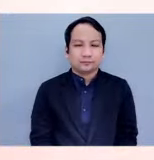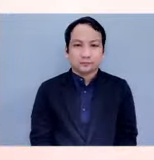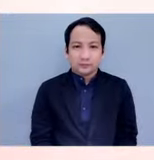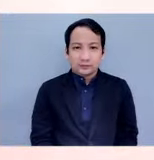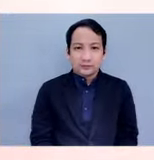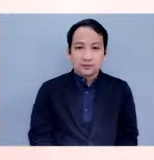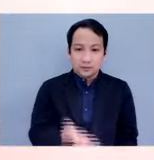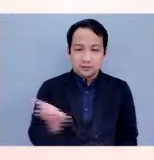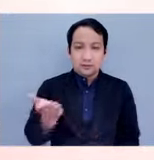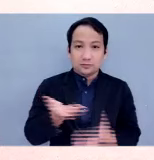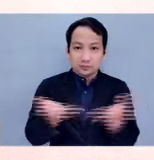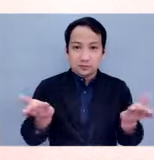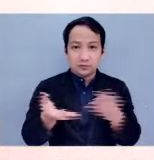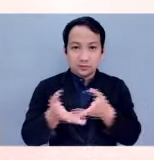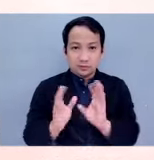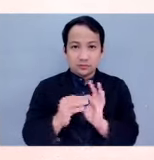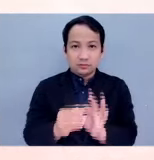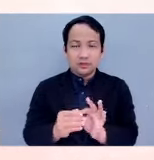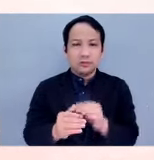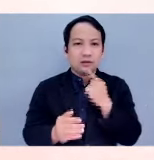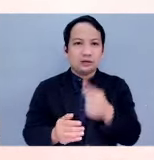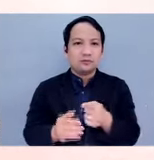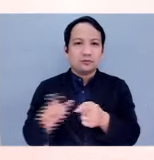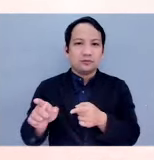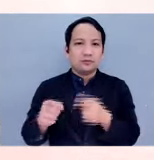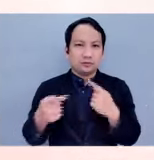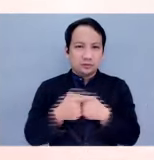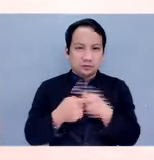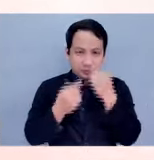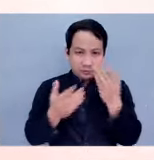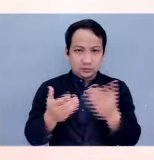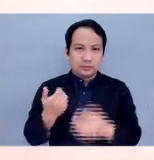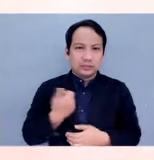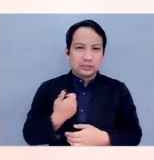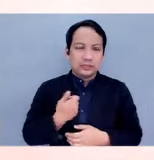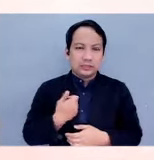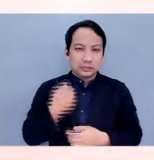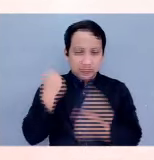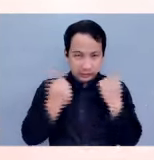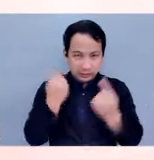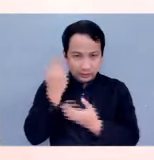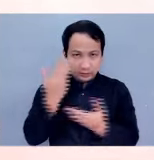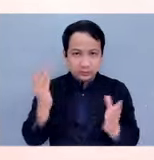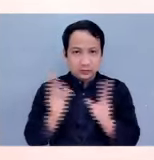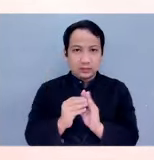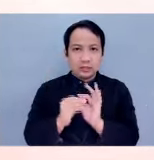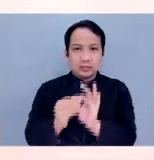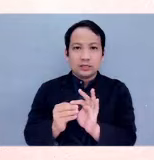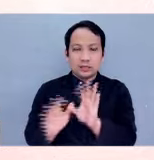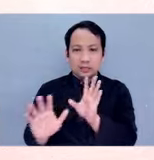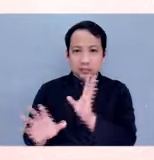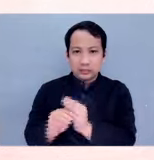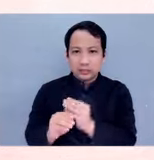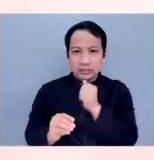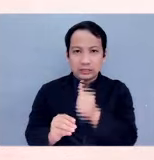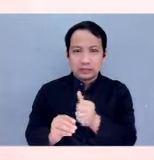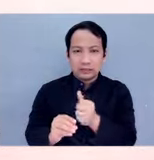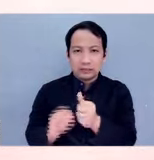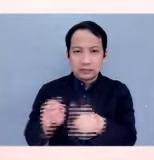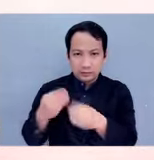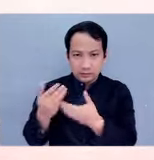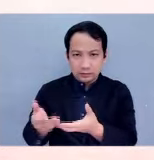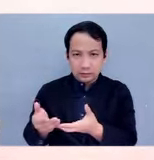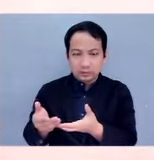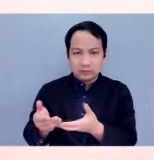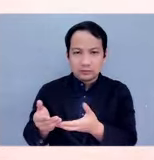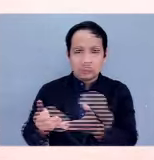Sakit sa kapwa basta't hindi nakokompromiso ang sariling kapakanan. Pero paano ko hindi mo mapigilang magbigay ng